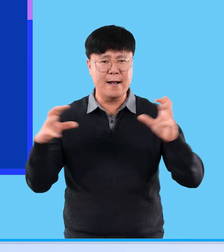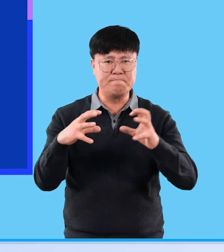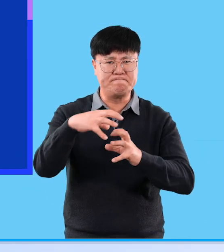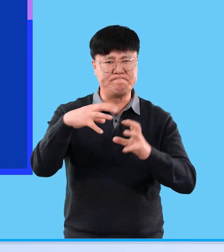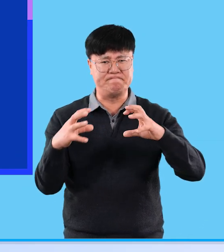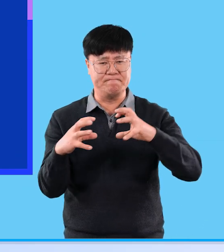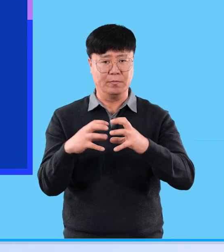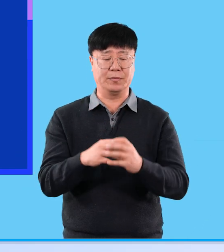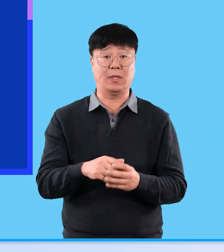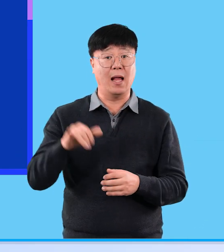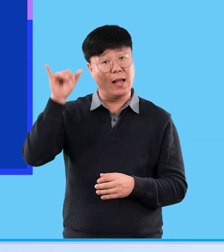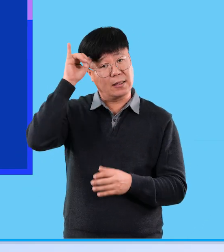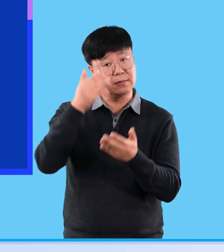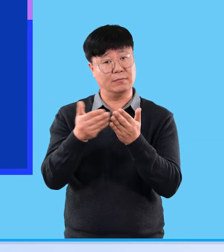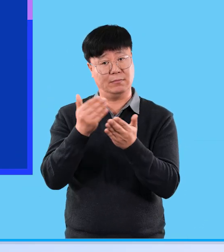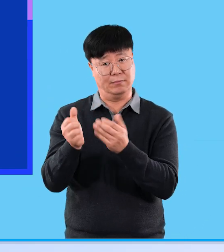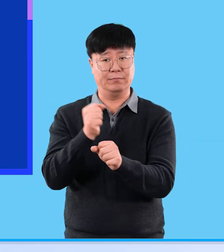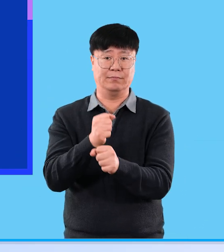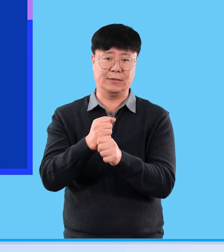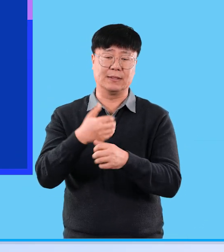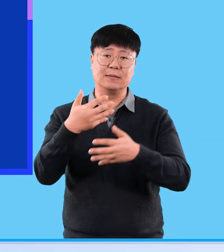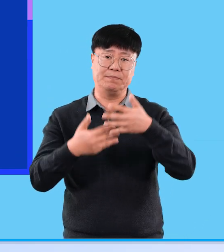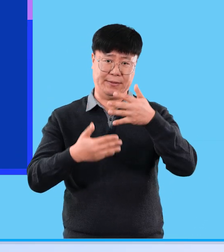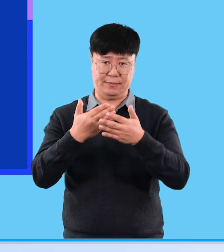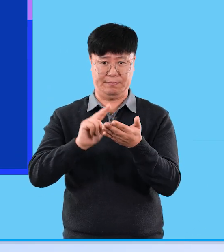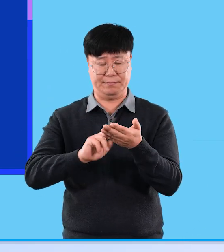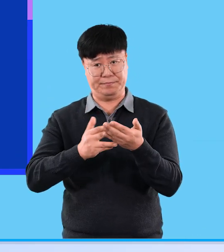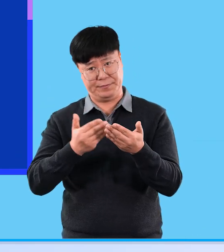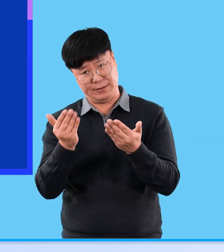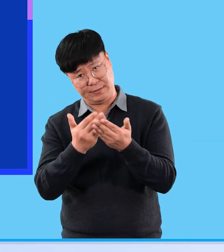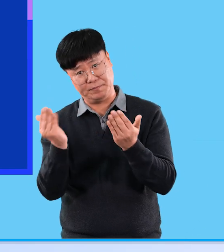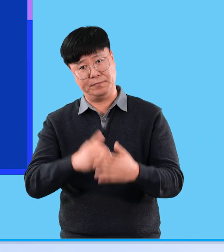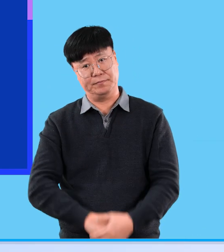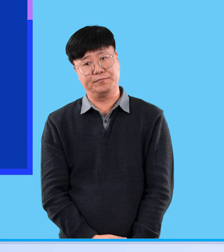프로젝트는 미드저니에서 제작한 이미지를